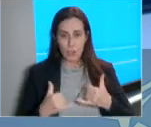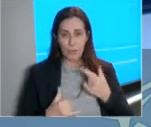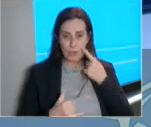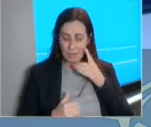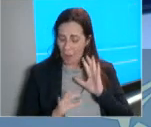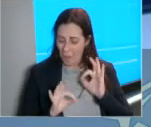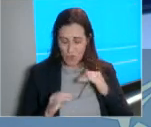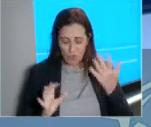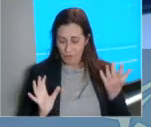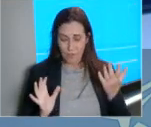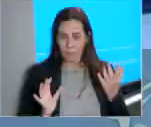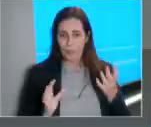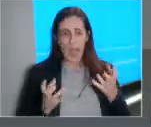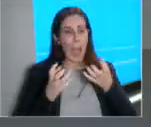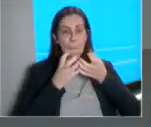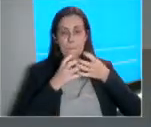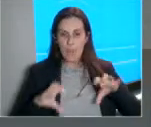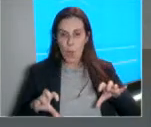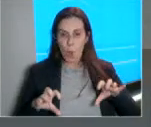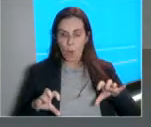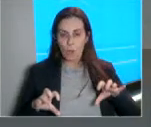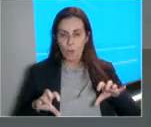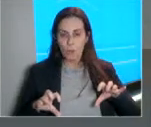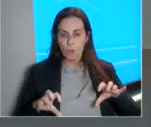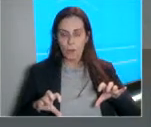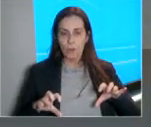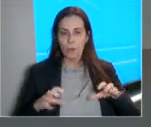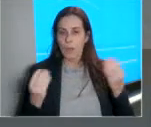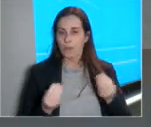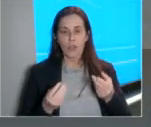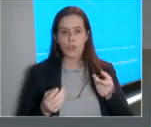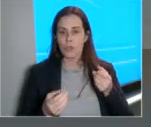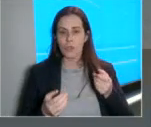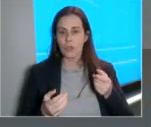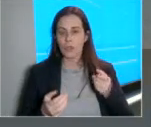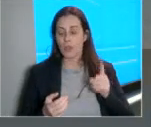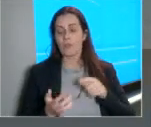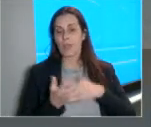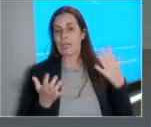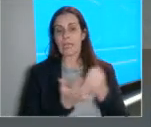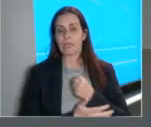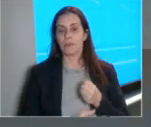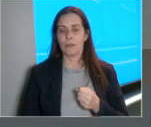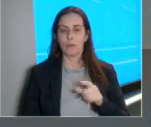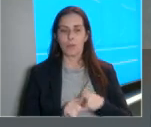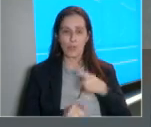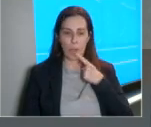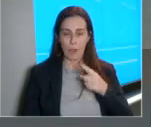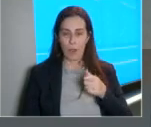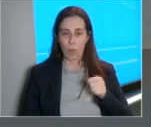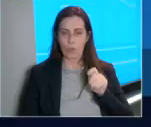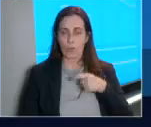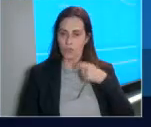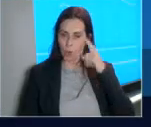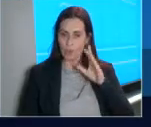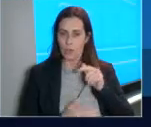קר, לגמרי. הפילוג, הבידול, הוא דבר שאתה חייב אותו כדי לנצח. תראה, איך אמרת, אתם ערוץ מקצועי, אני